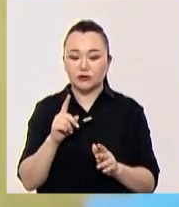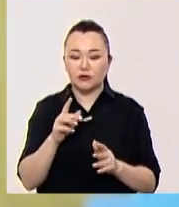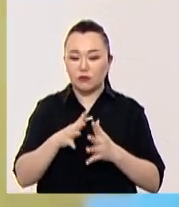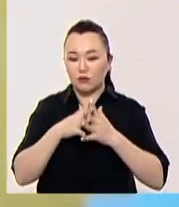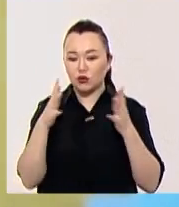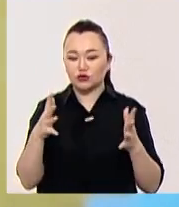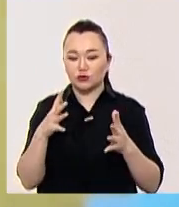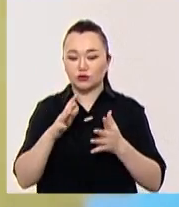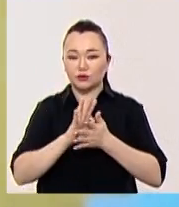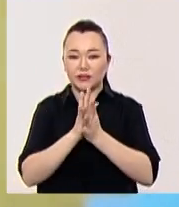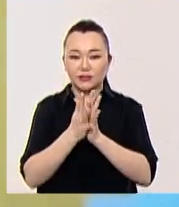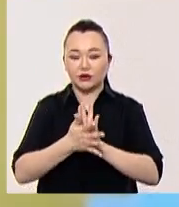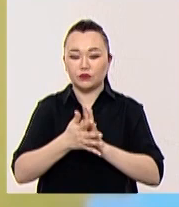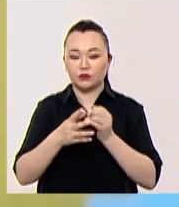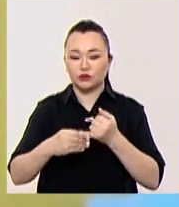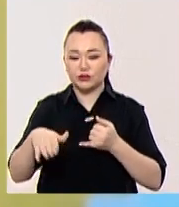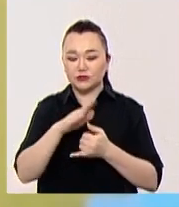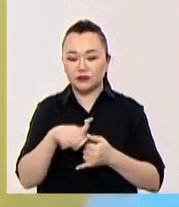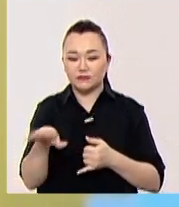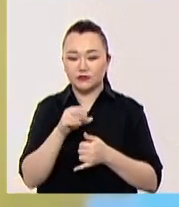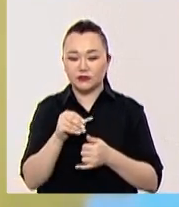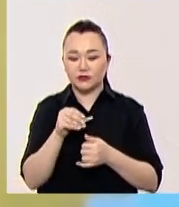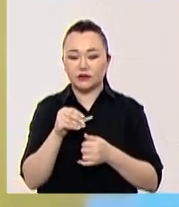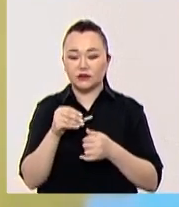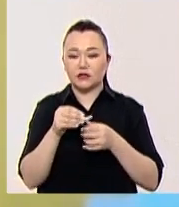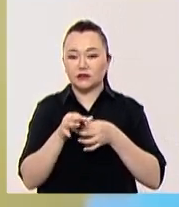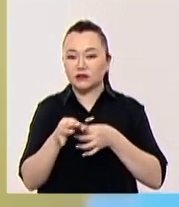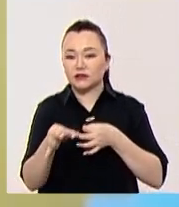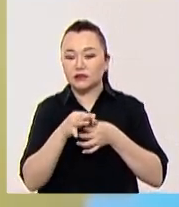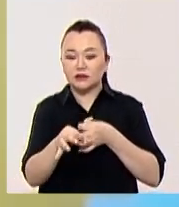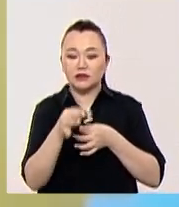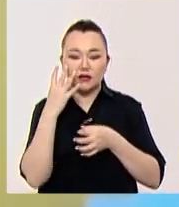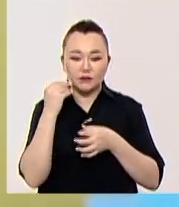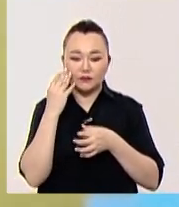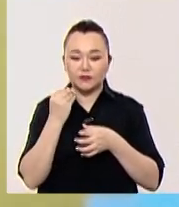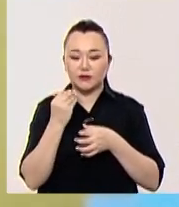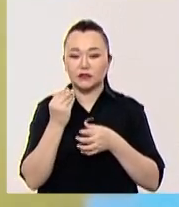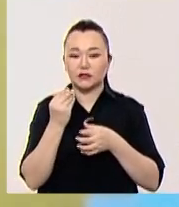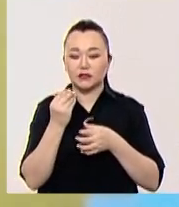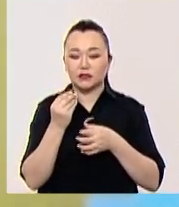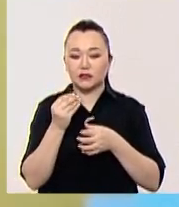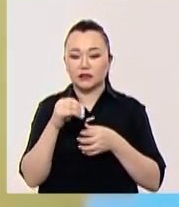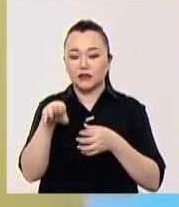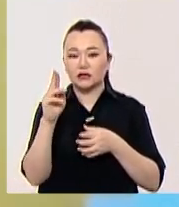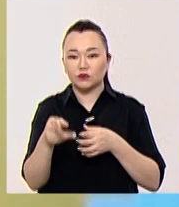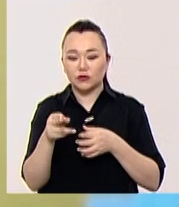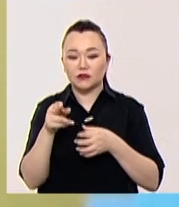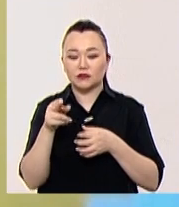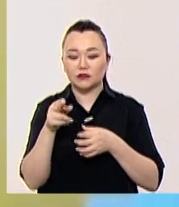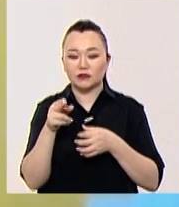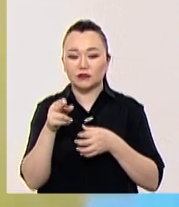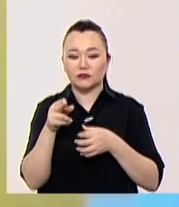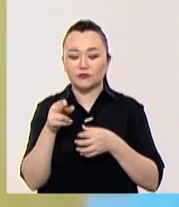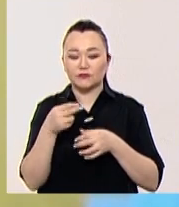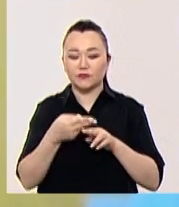наиболее уплотненные участки, они в пригороде Алматы, и тем самым Талдыкурган, скажем, не стал